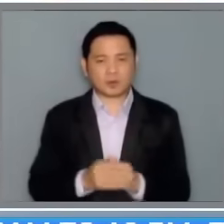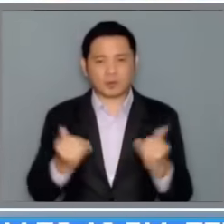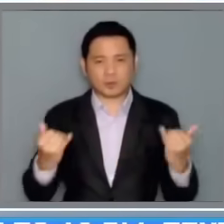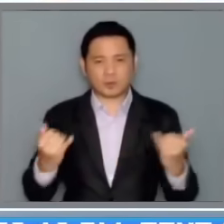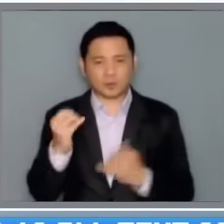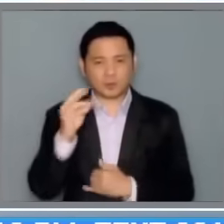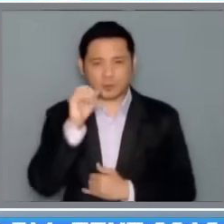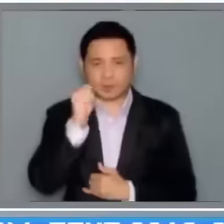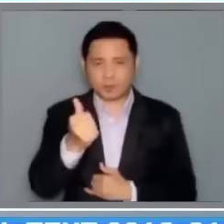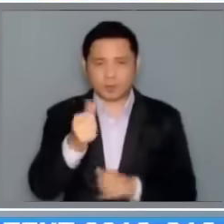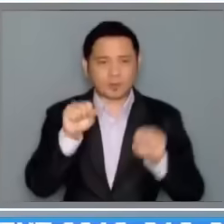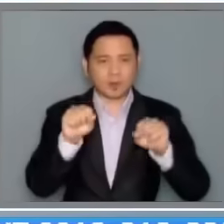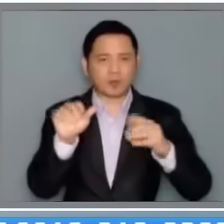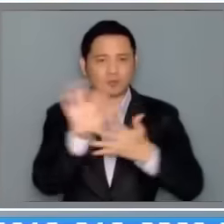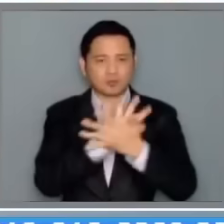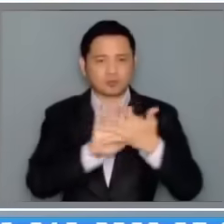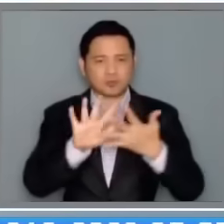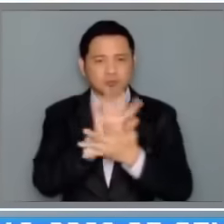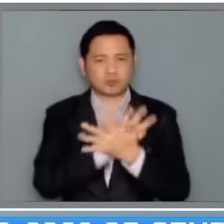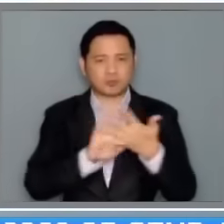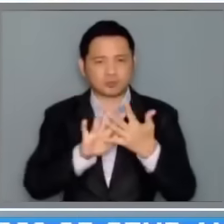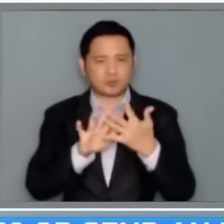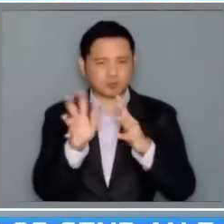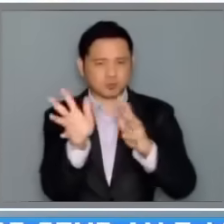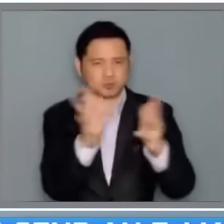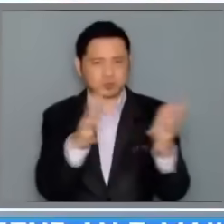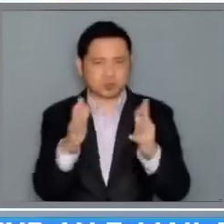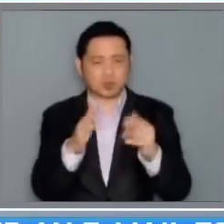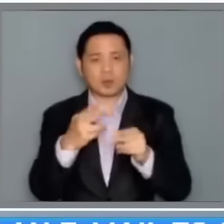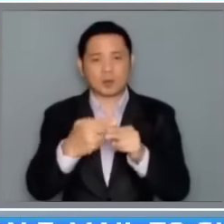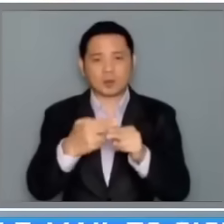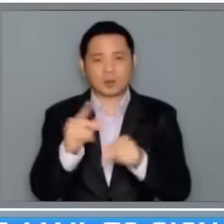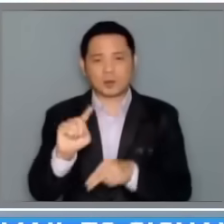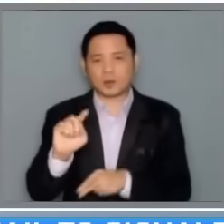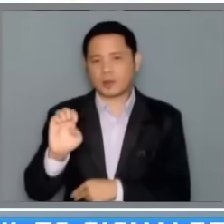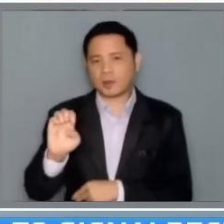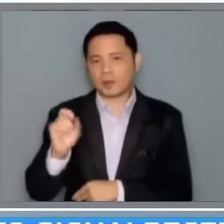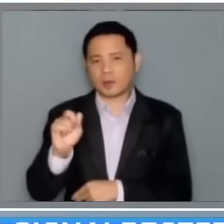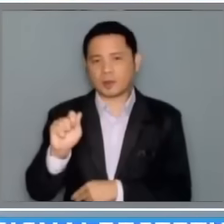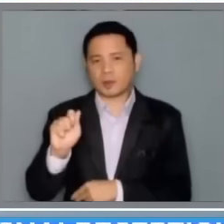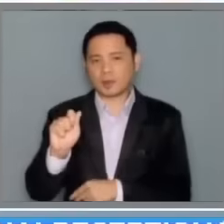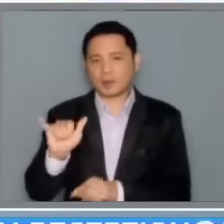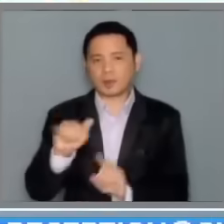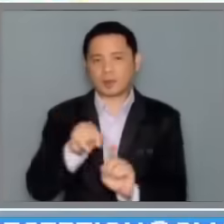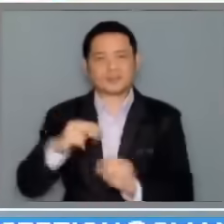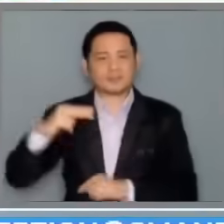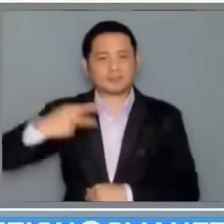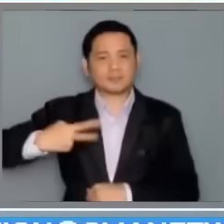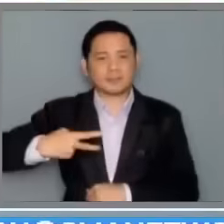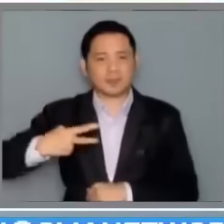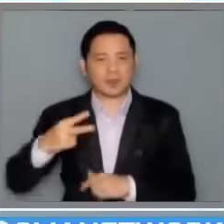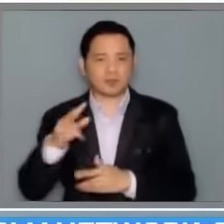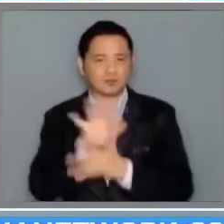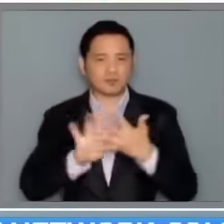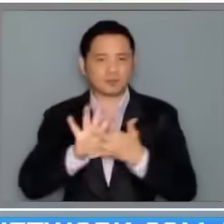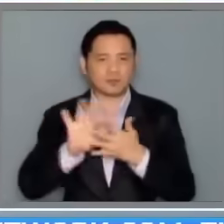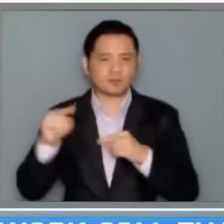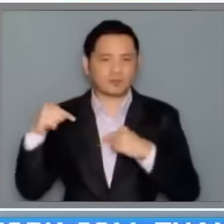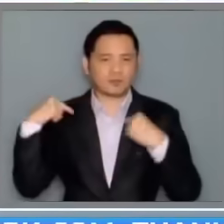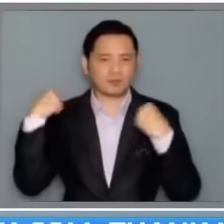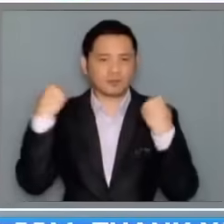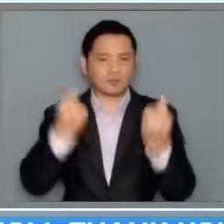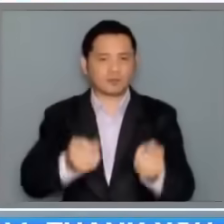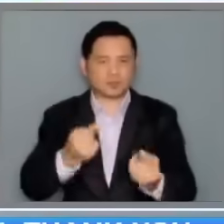at tatawaging Egay, ang ikalimang bagyo sa bansa ngayong 2023. Base sa rainfall forecast ng Metro